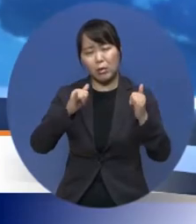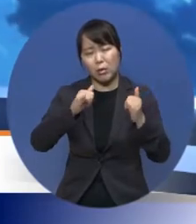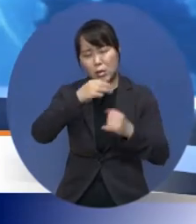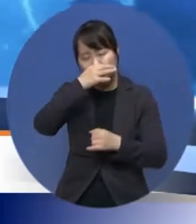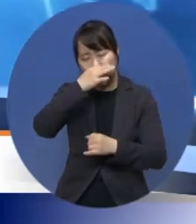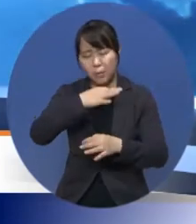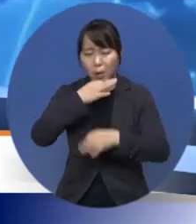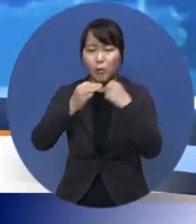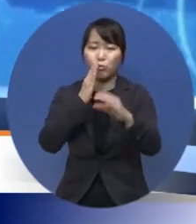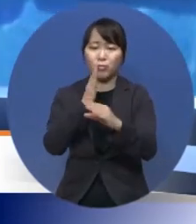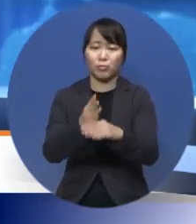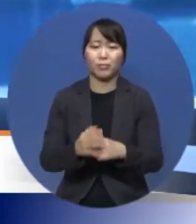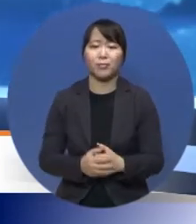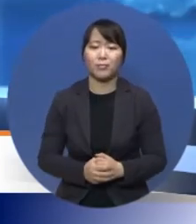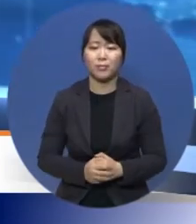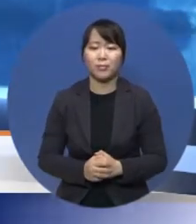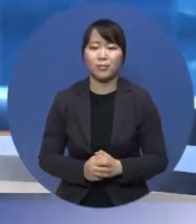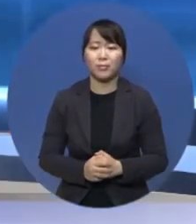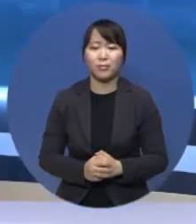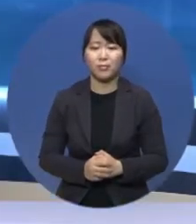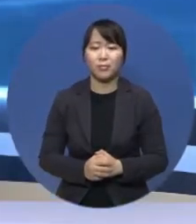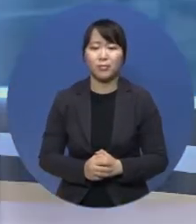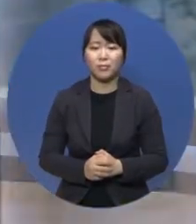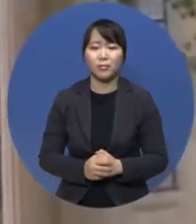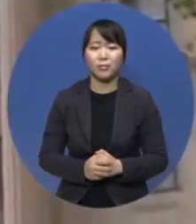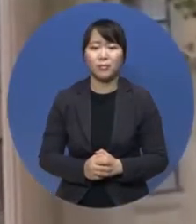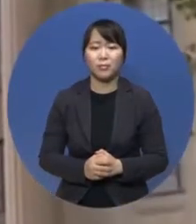있습니다 25b 통신 아닙니다